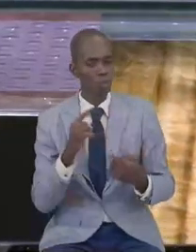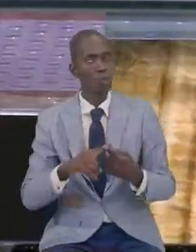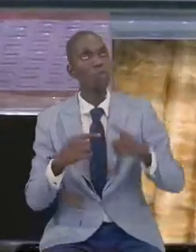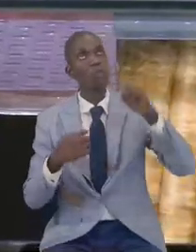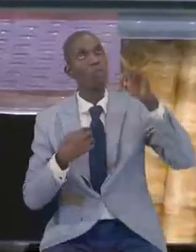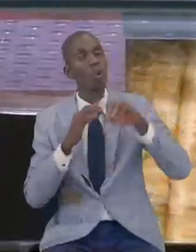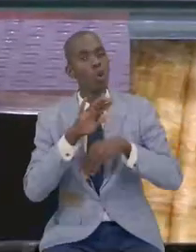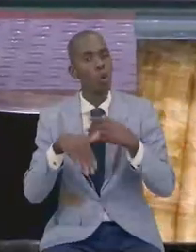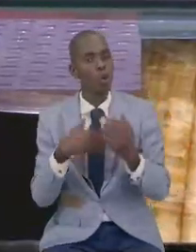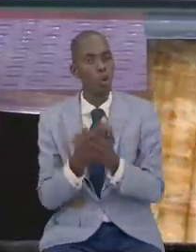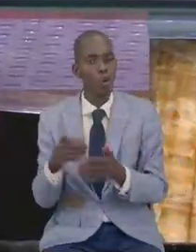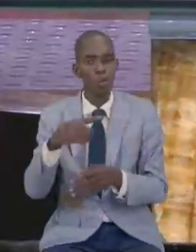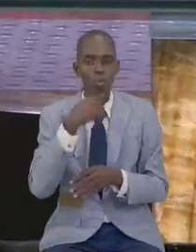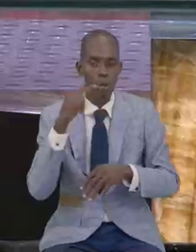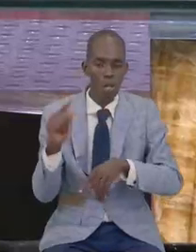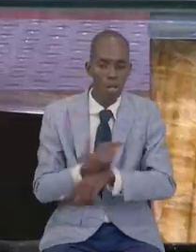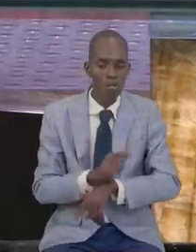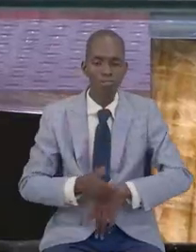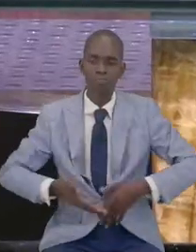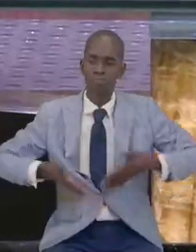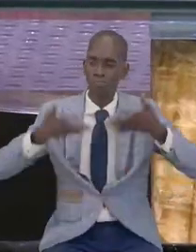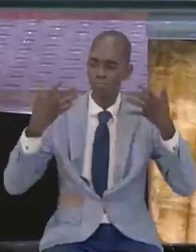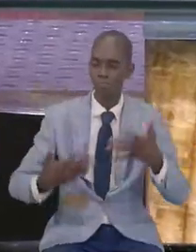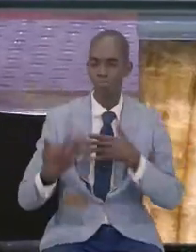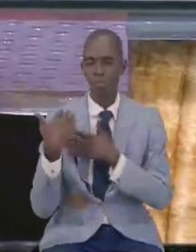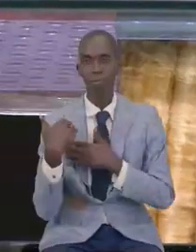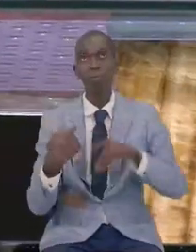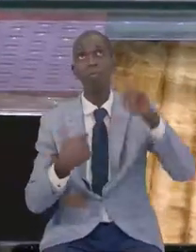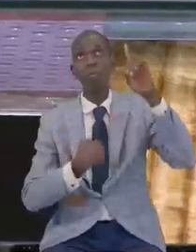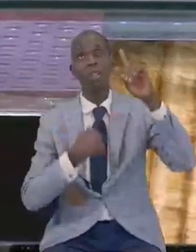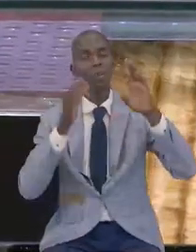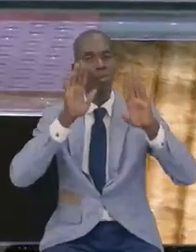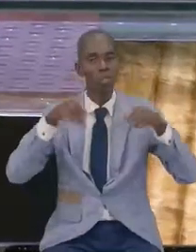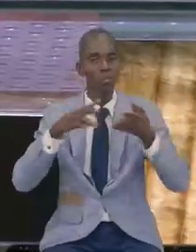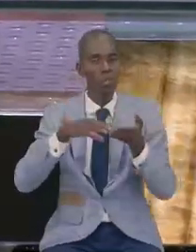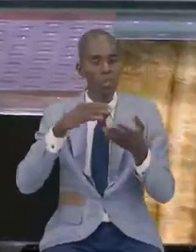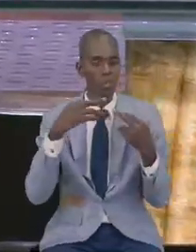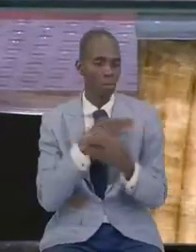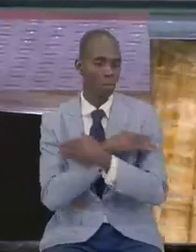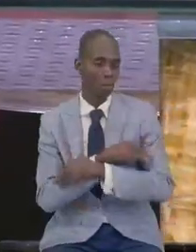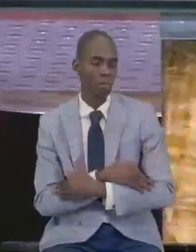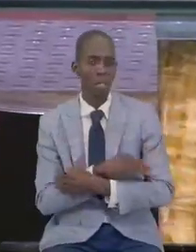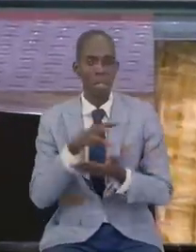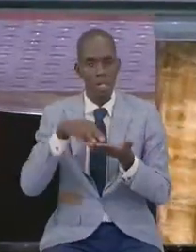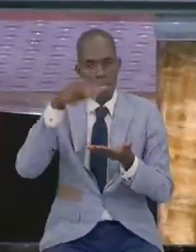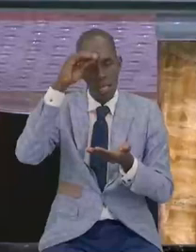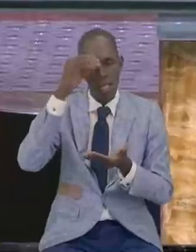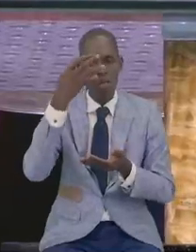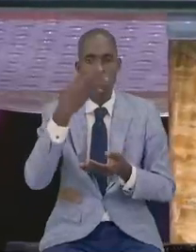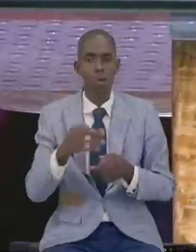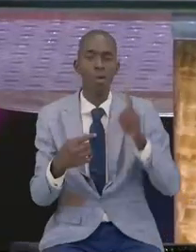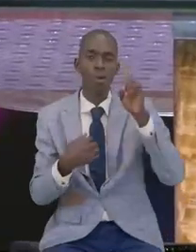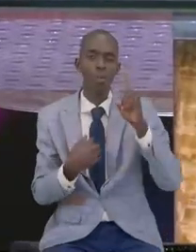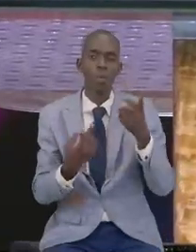êtes fatigués et chargés, et je vous donnerai du repos. Apprenez de moi. Alors nous sommes venus apprendre